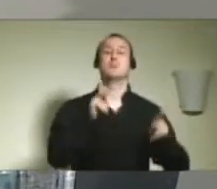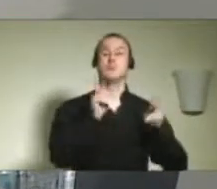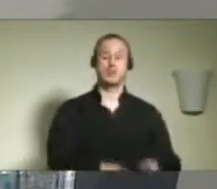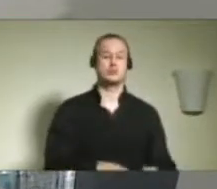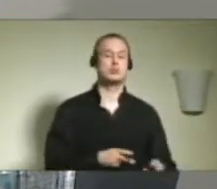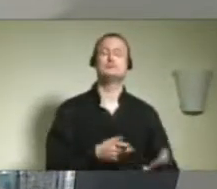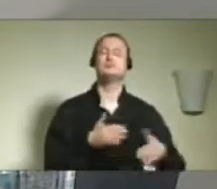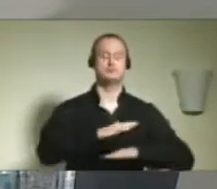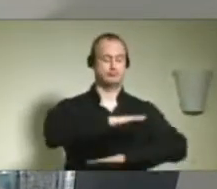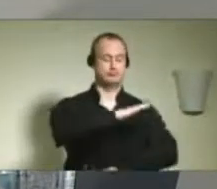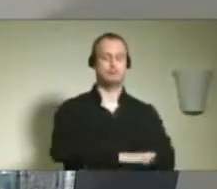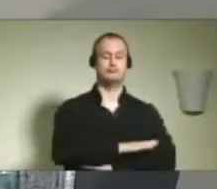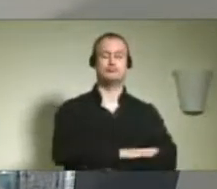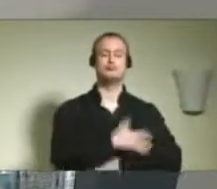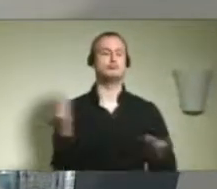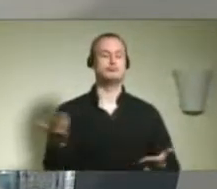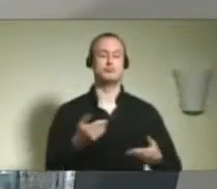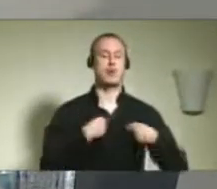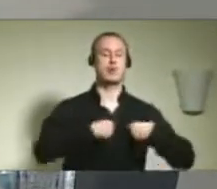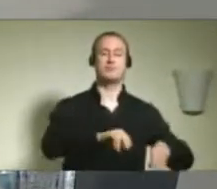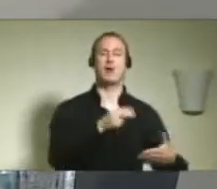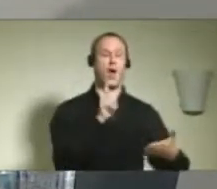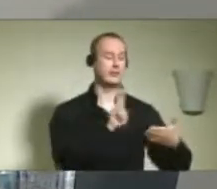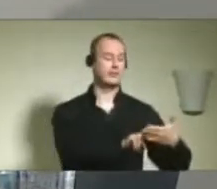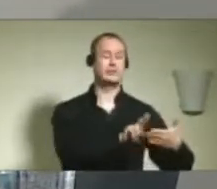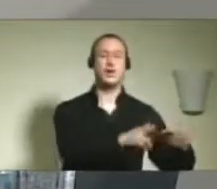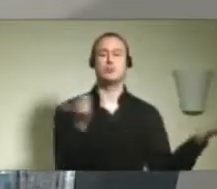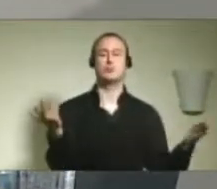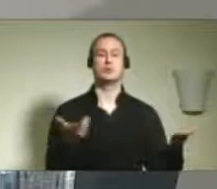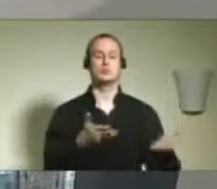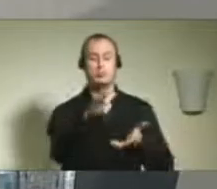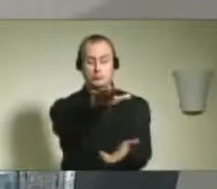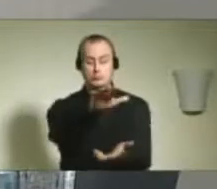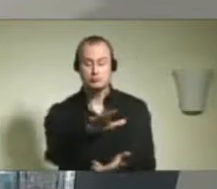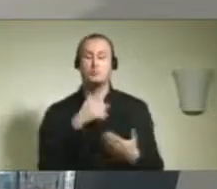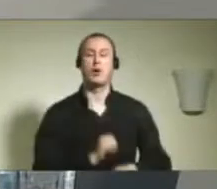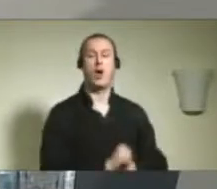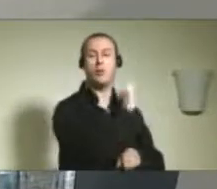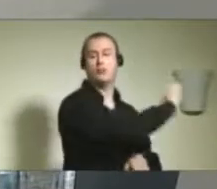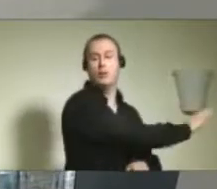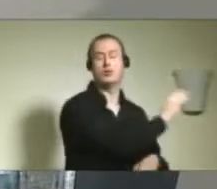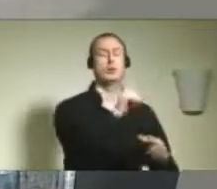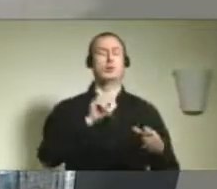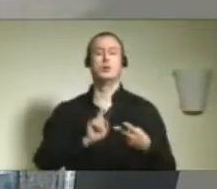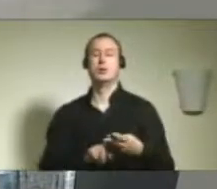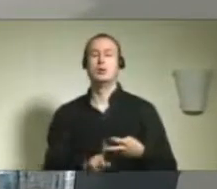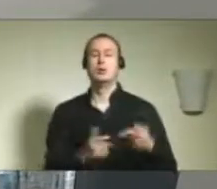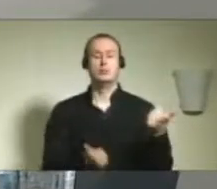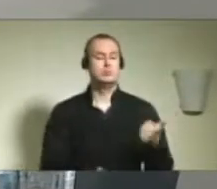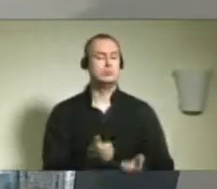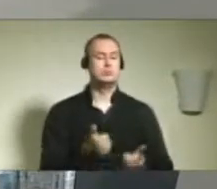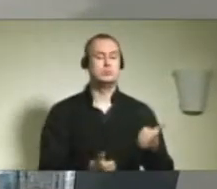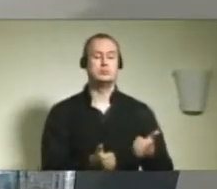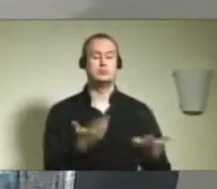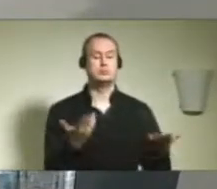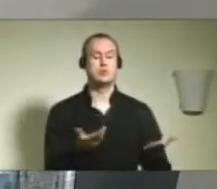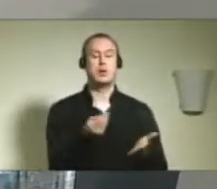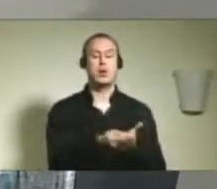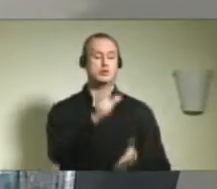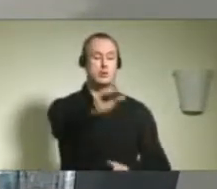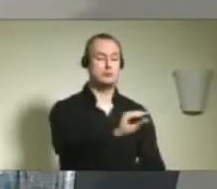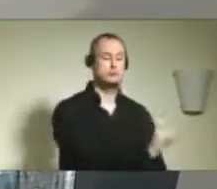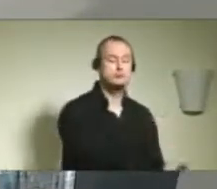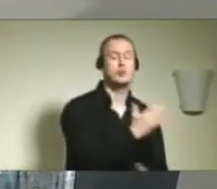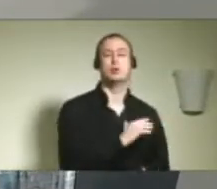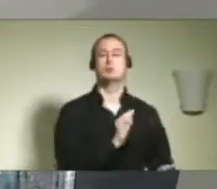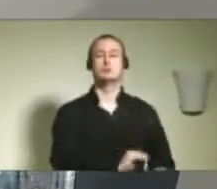opérations simples, qui vendait des timbres, qui envoyait des colis, qui faisait des retraits et des dépôts d'argent, des